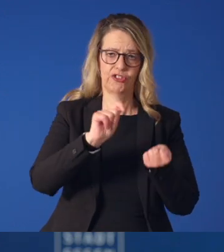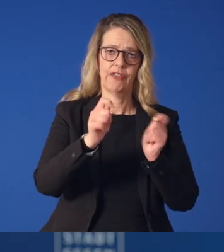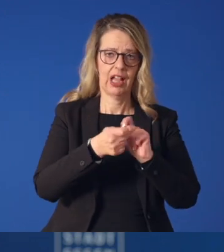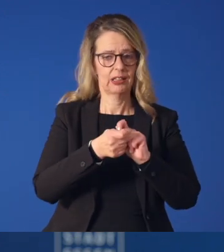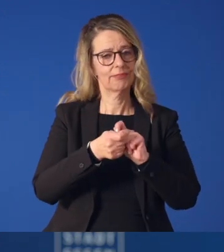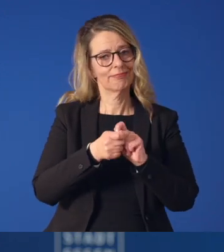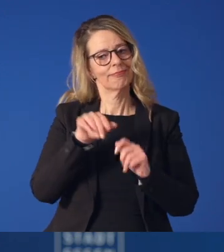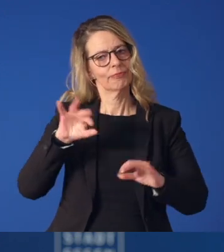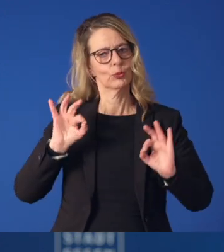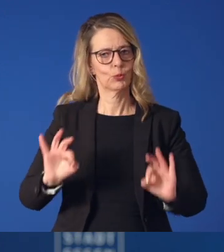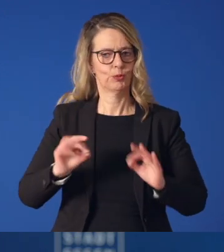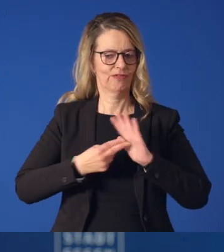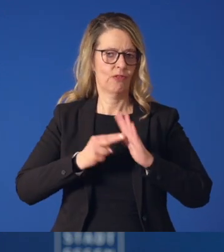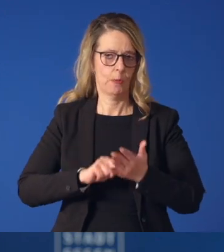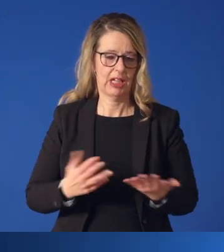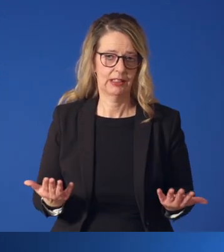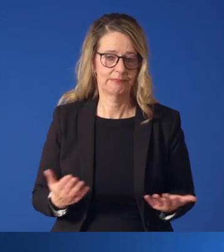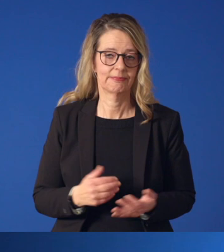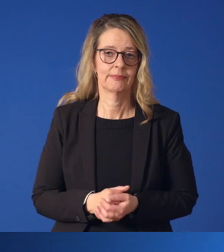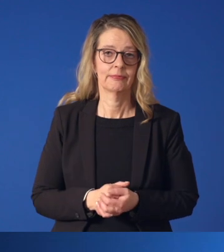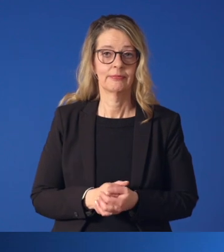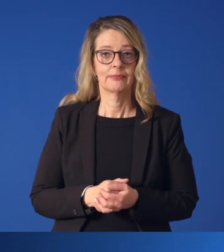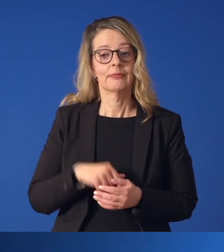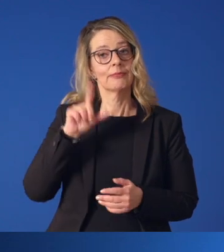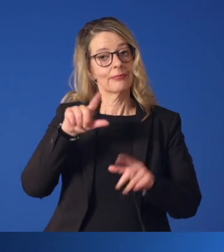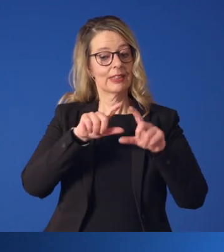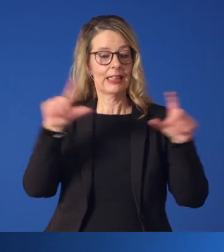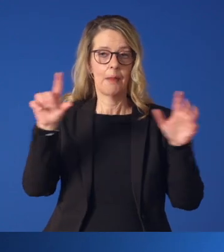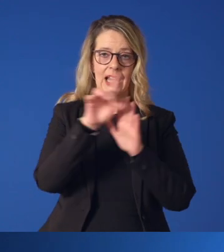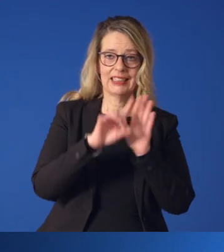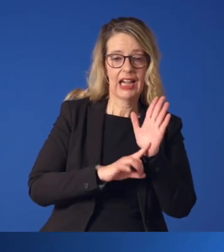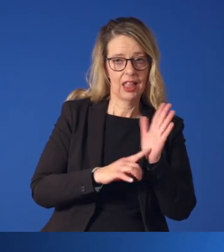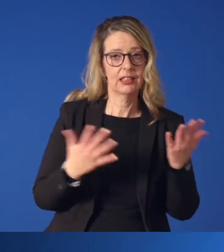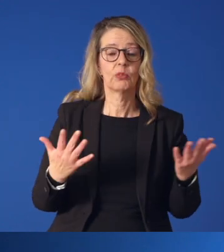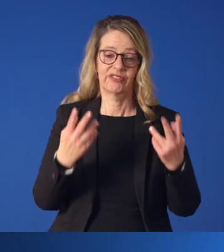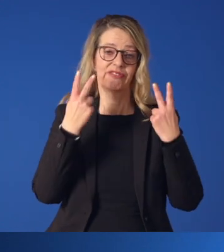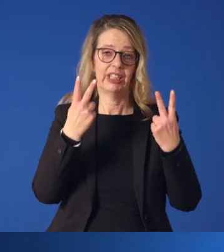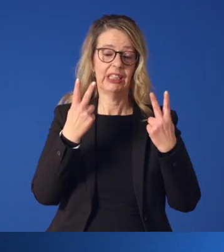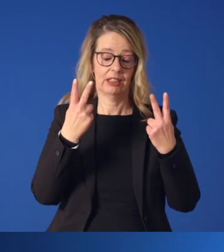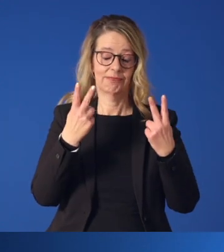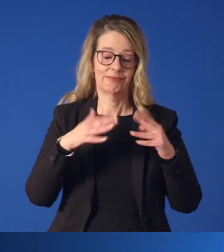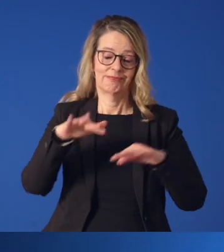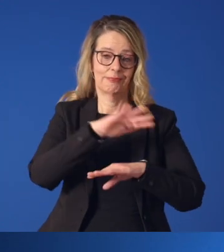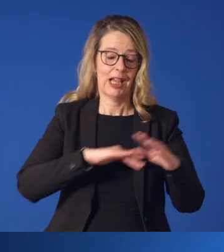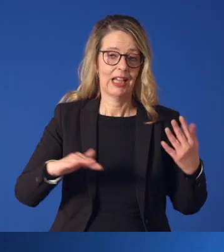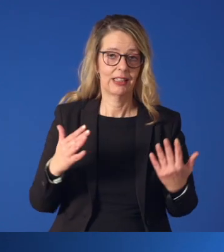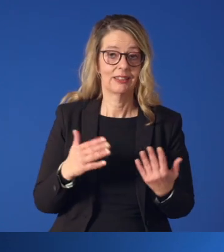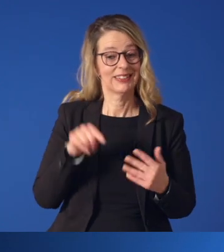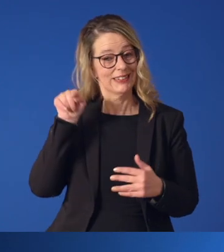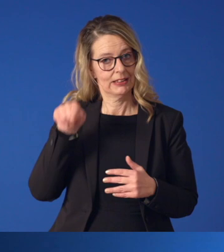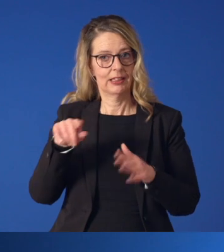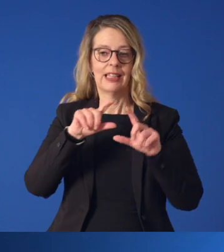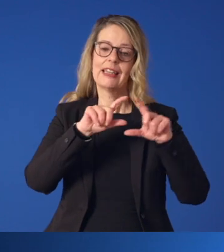für die Zukunft gut aufstellen. Auch das Thema Digitalisierung ist für uns ein wichtiger Schwerpunkt. Auch